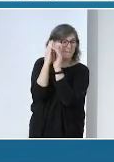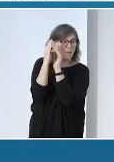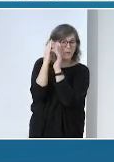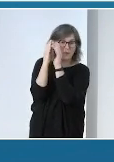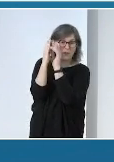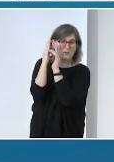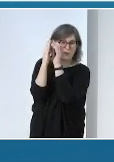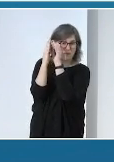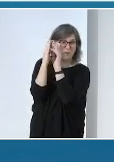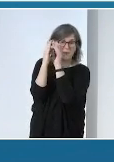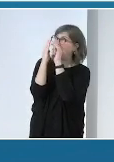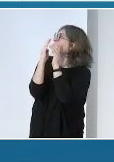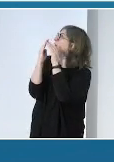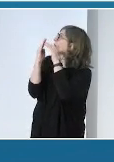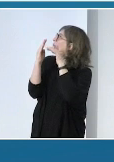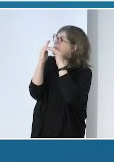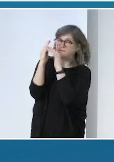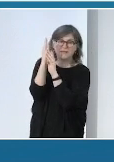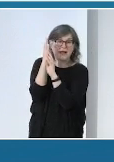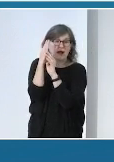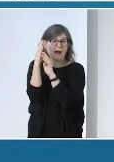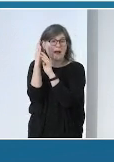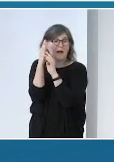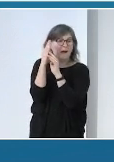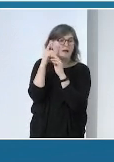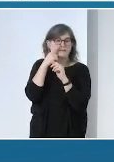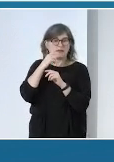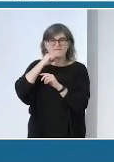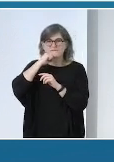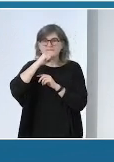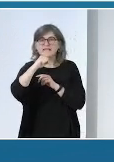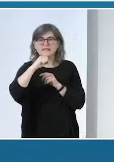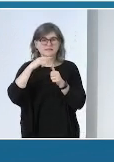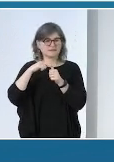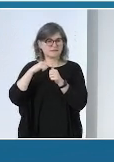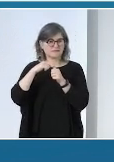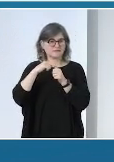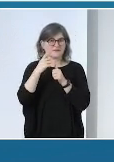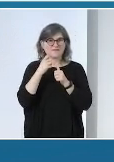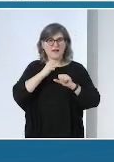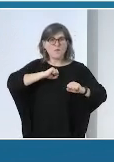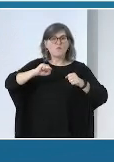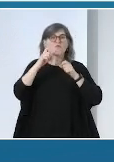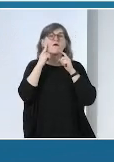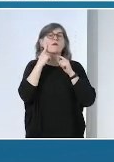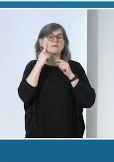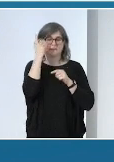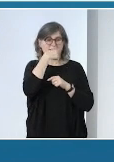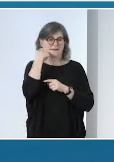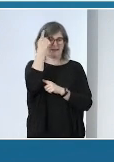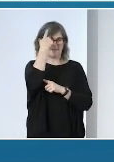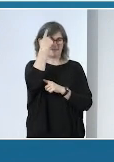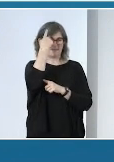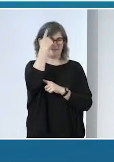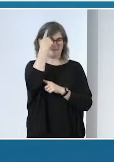et elles sont sensibles aux changements de vitesse provoqués par les mouvements rapides de la tête. Je fais